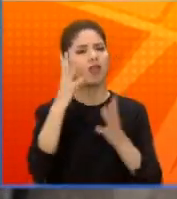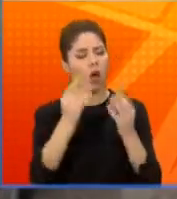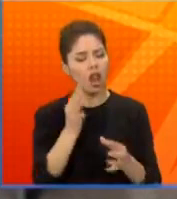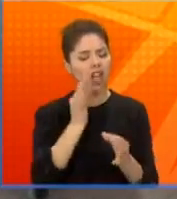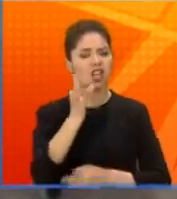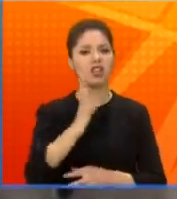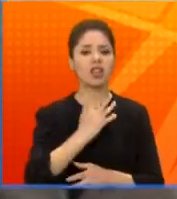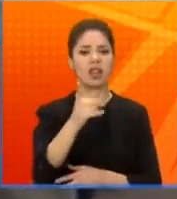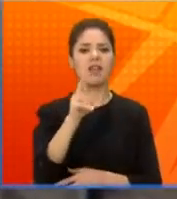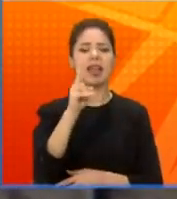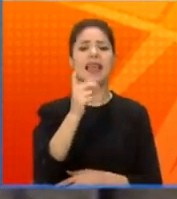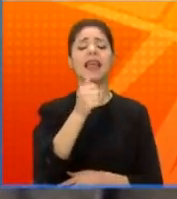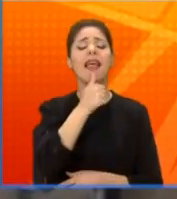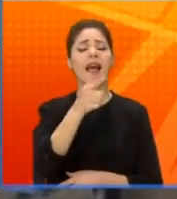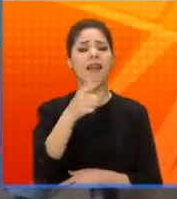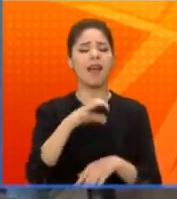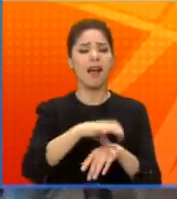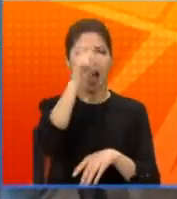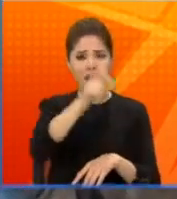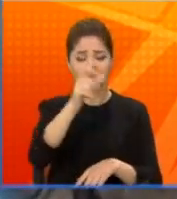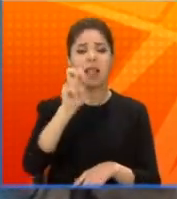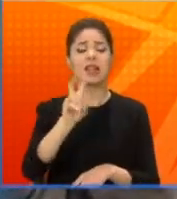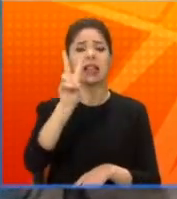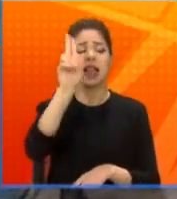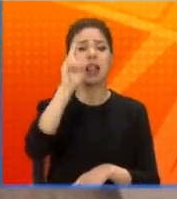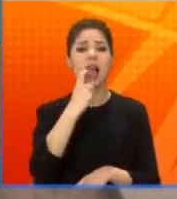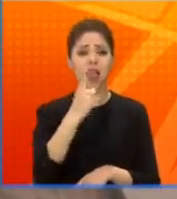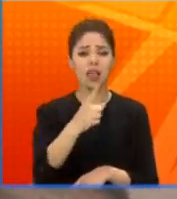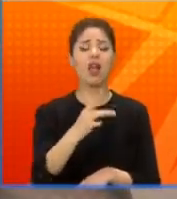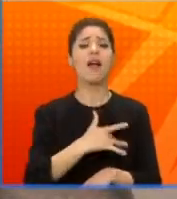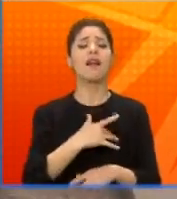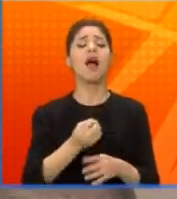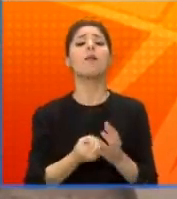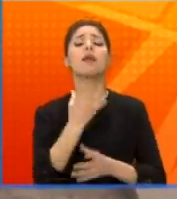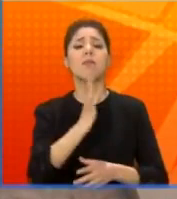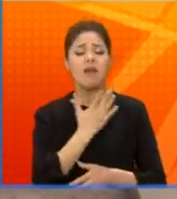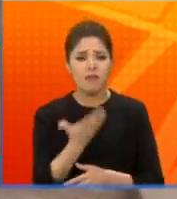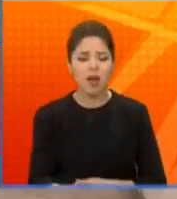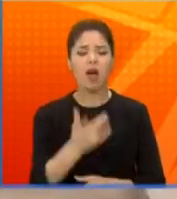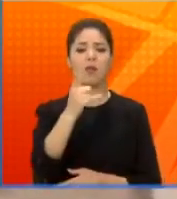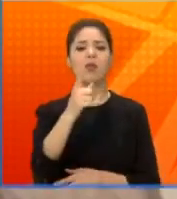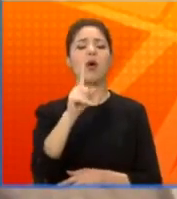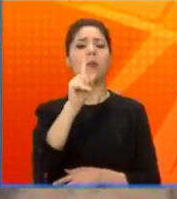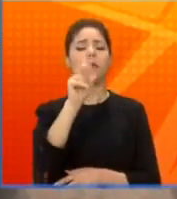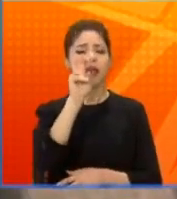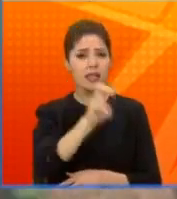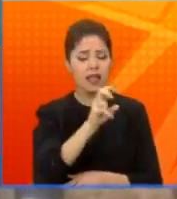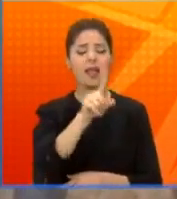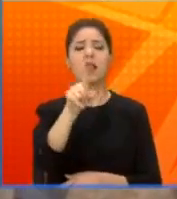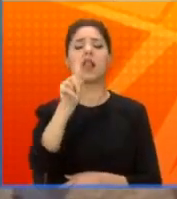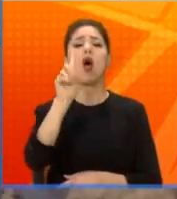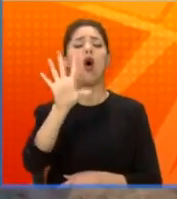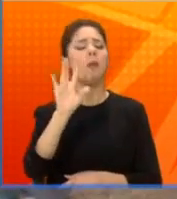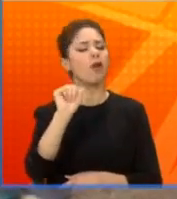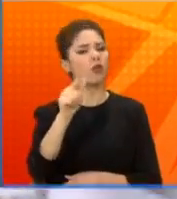olduğu gibi iki erkek hasta da 87 yaşındaydı. İkisinin de kalp yetmezliği vardı. Biri 8, diğeri 15